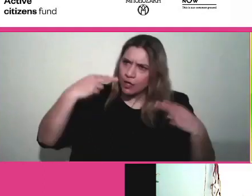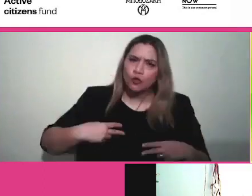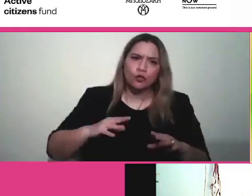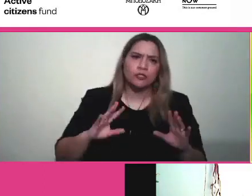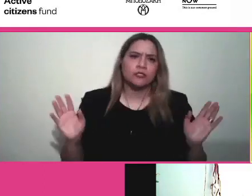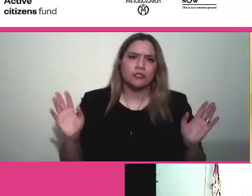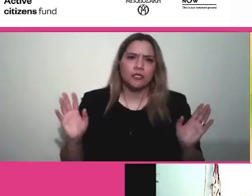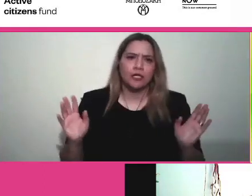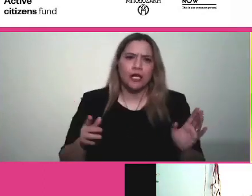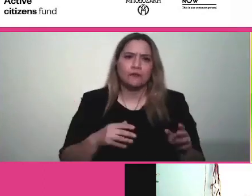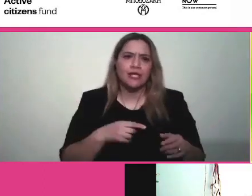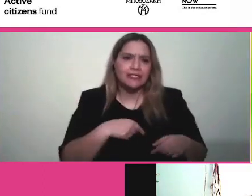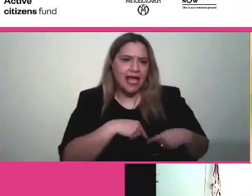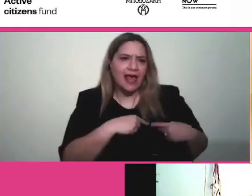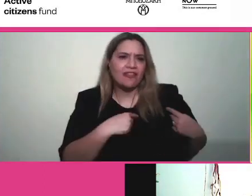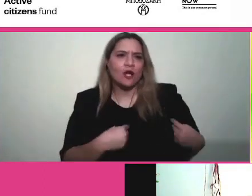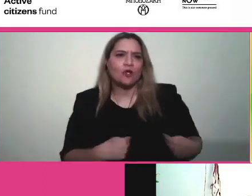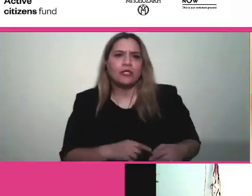λίγο εθελοντικά παντού.